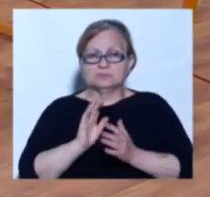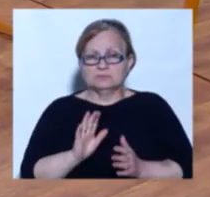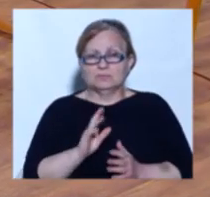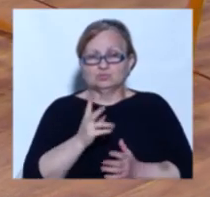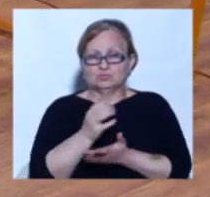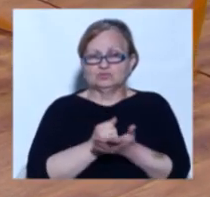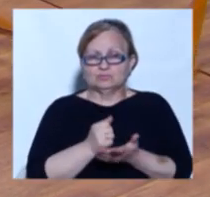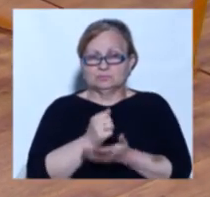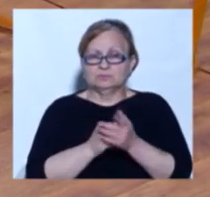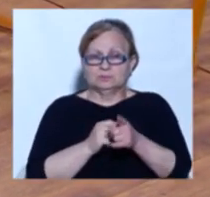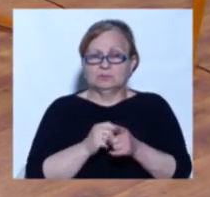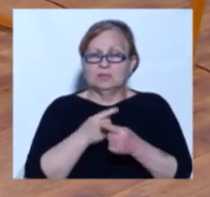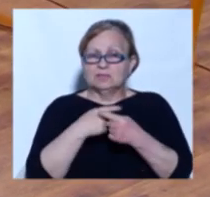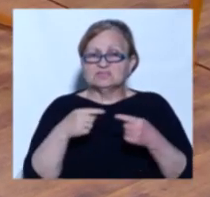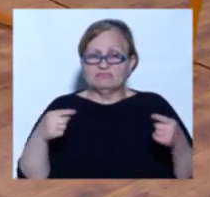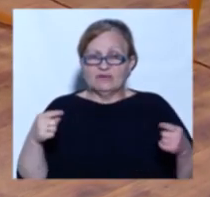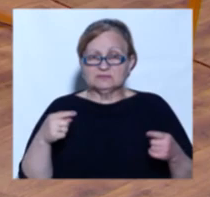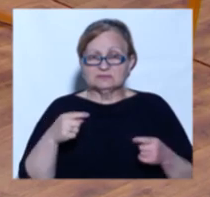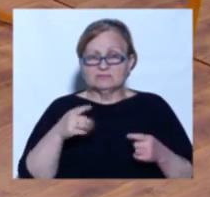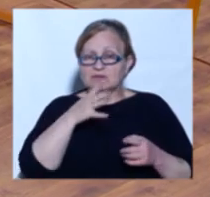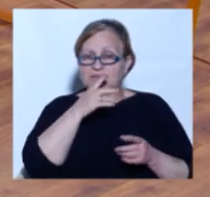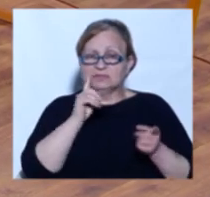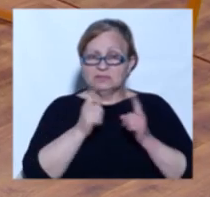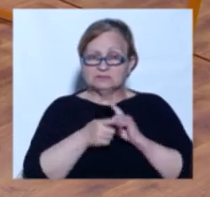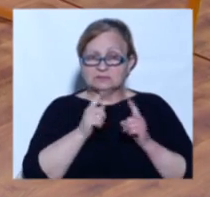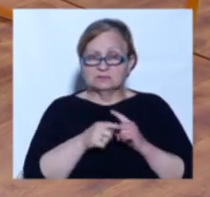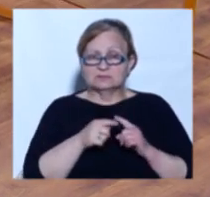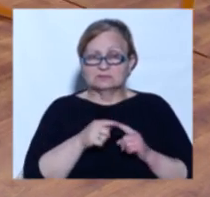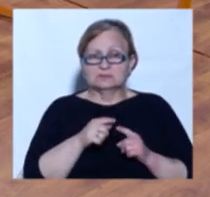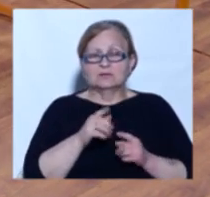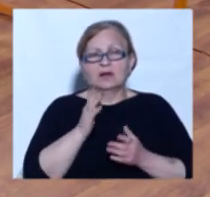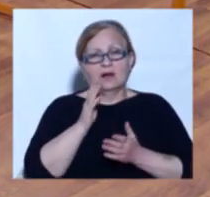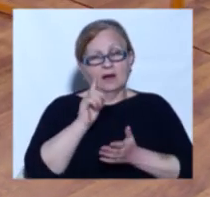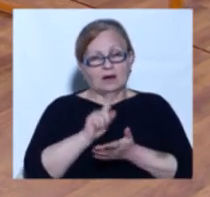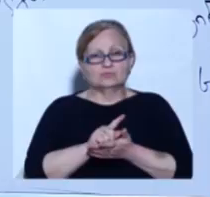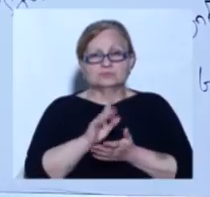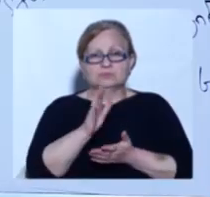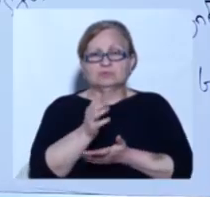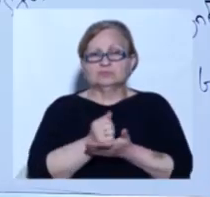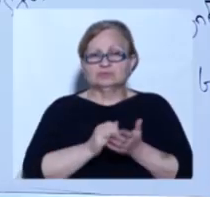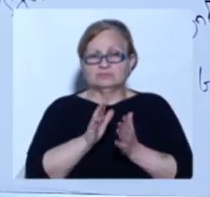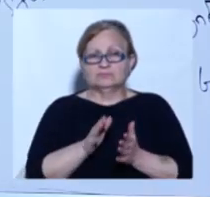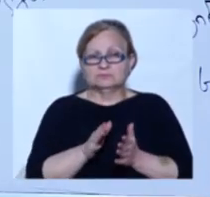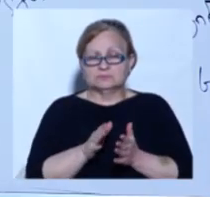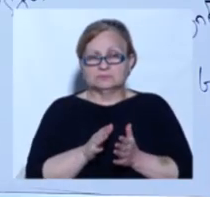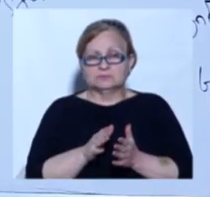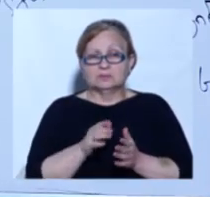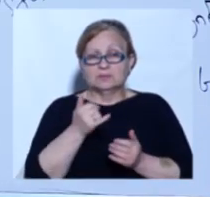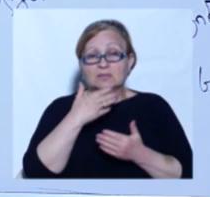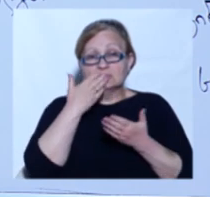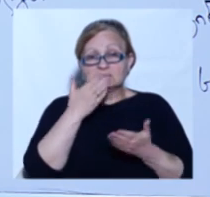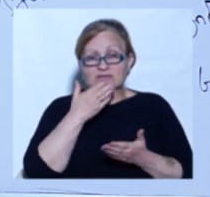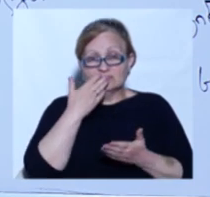სტრიქონი სხვადასხვა ენაზე გადათარგმნის დროსაც არის შენარჩუნებული. ახლა